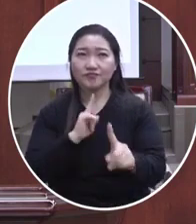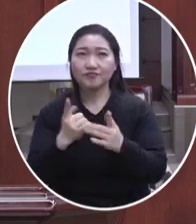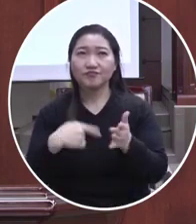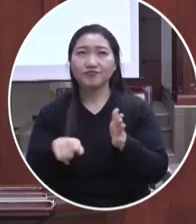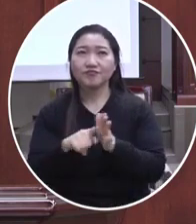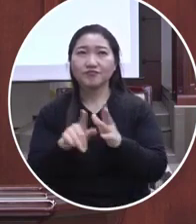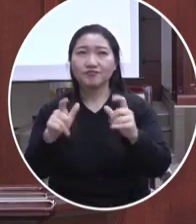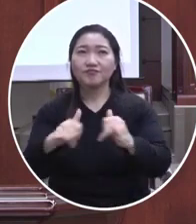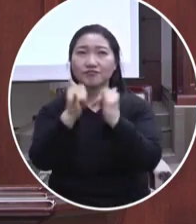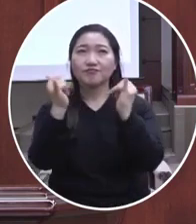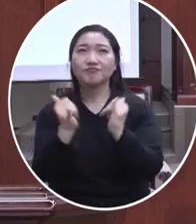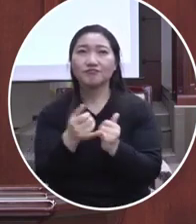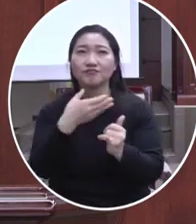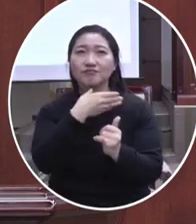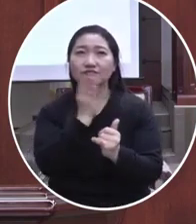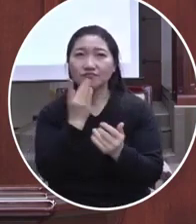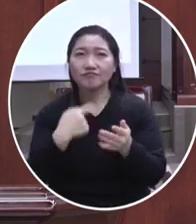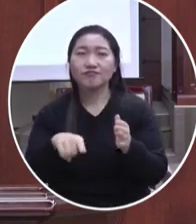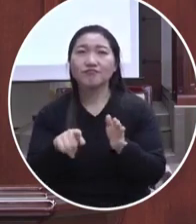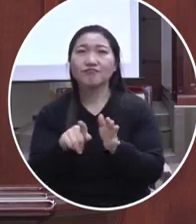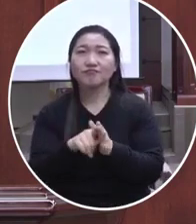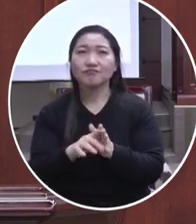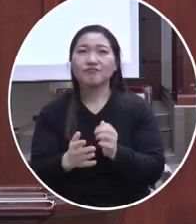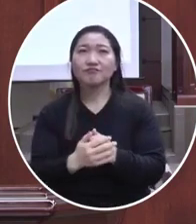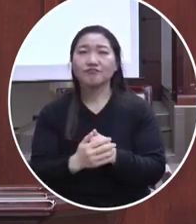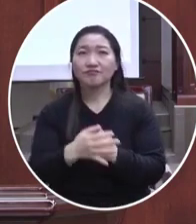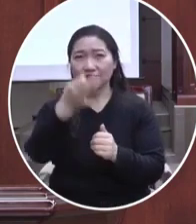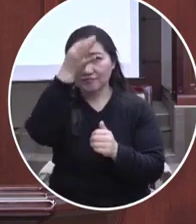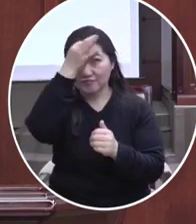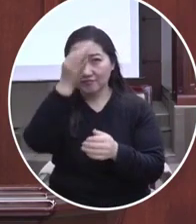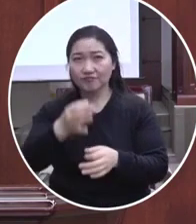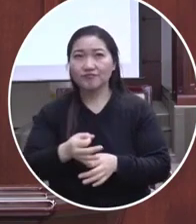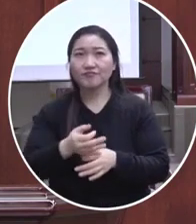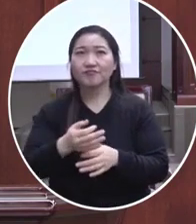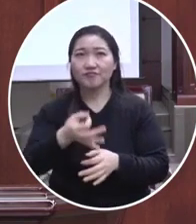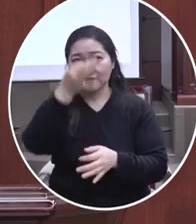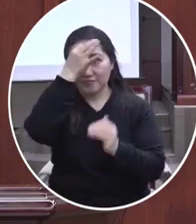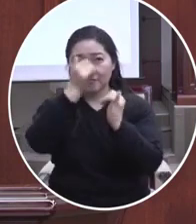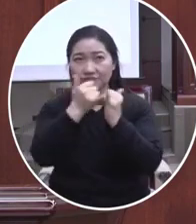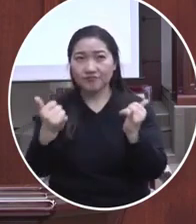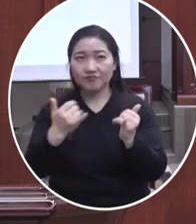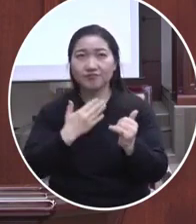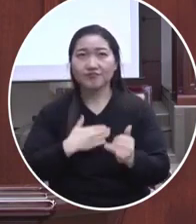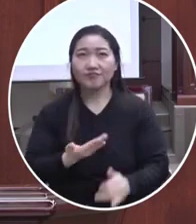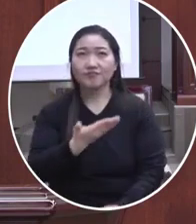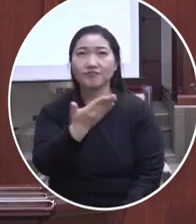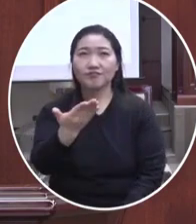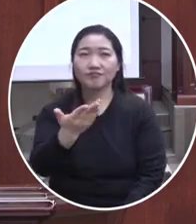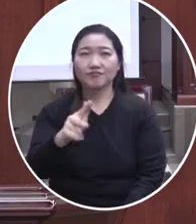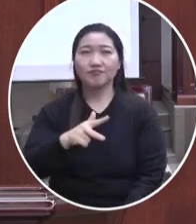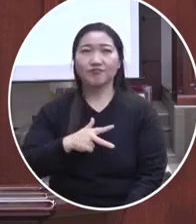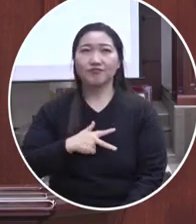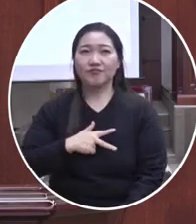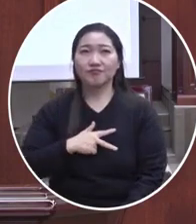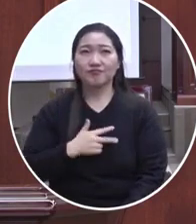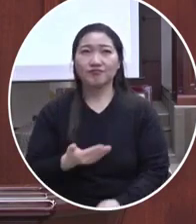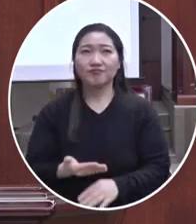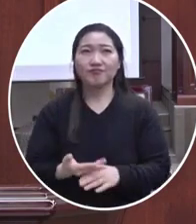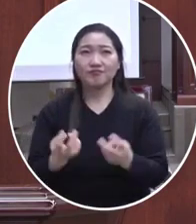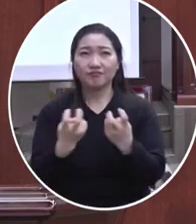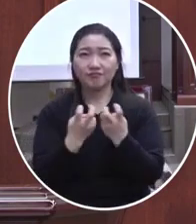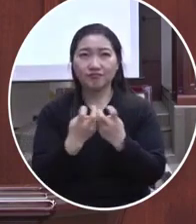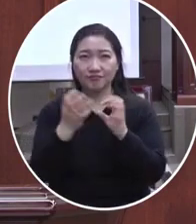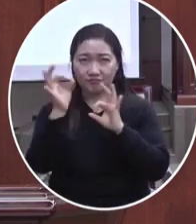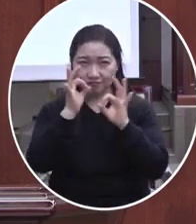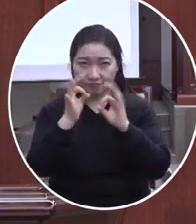오늘의 발언을 통해 지역사회 어르신들을 위해 재능 기부로 봉사하시는 예술인들을 알리고 그분들의 자부심을 높일 수